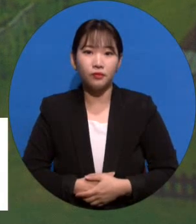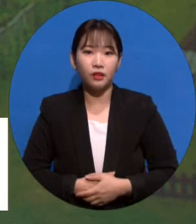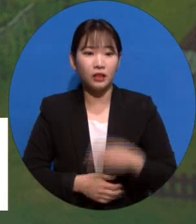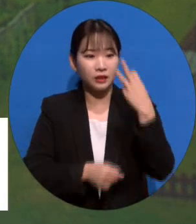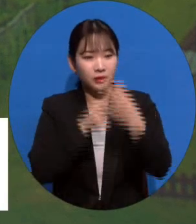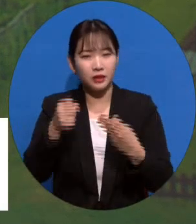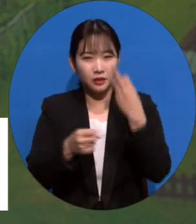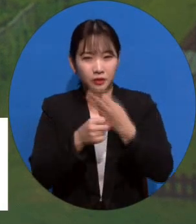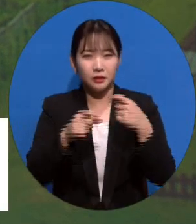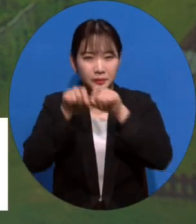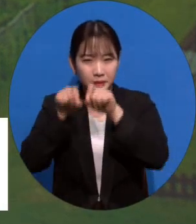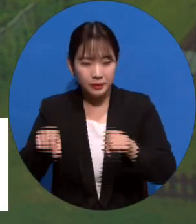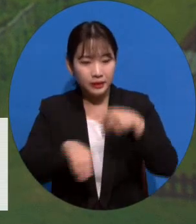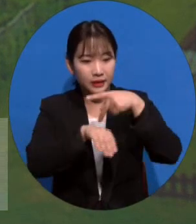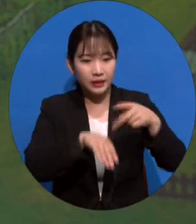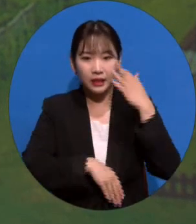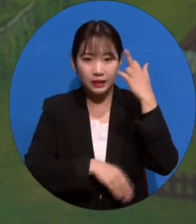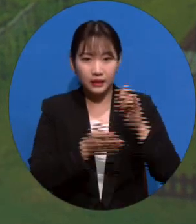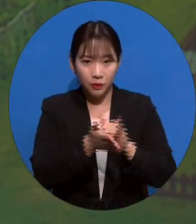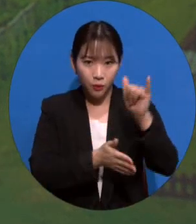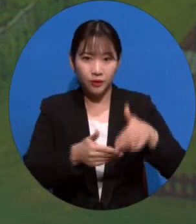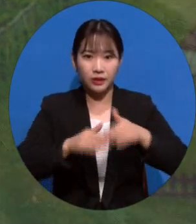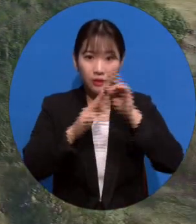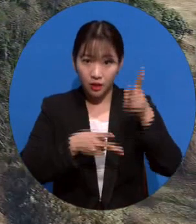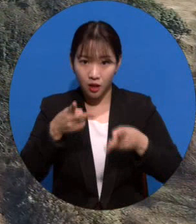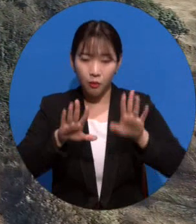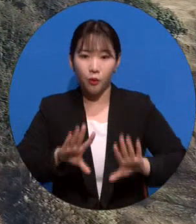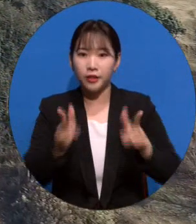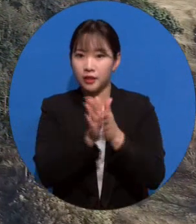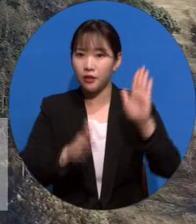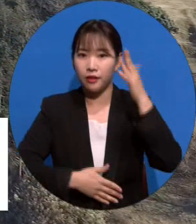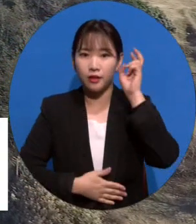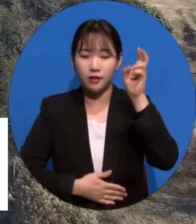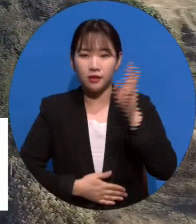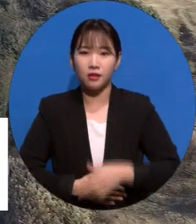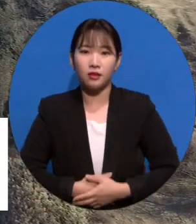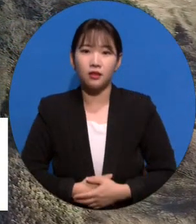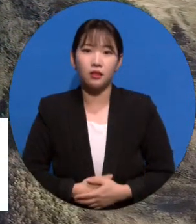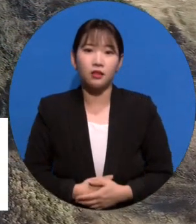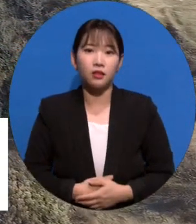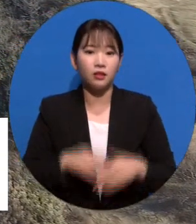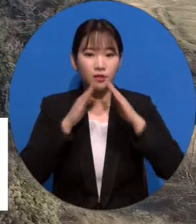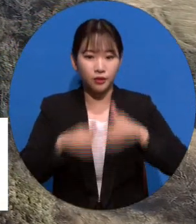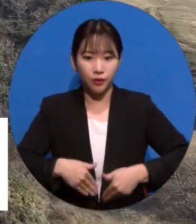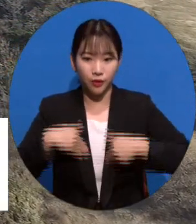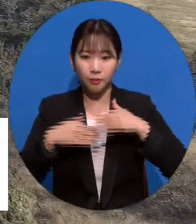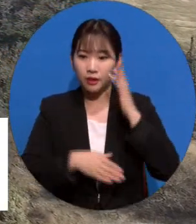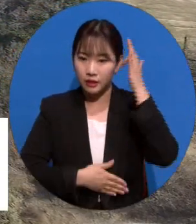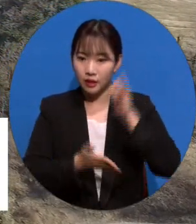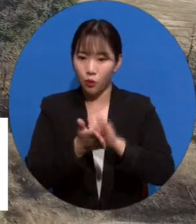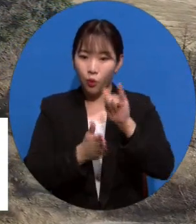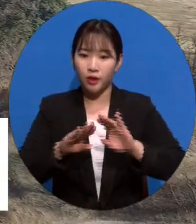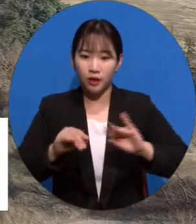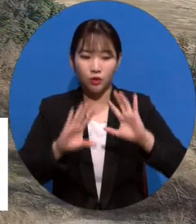13년째 표류하고 있는 신안 흑산도 공항 건설 사업에 올해 착수 될 것으로 보입니다 전란 들은 흑산 공항